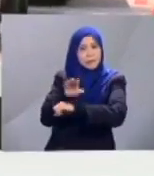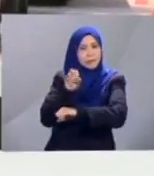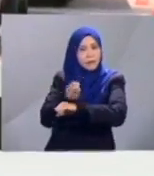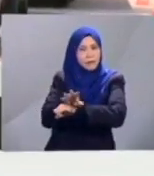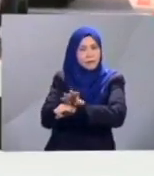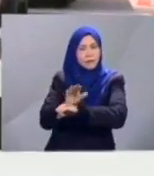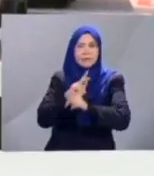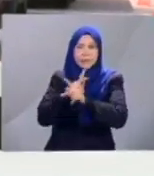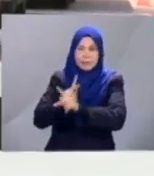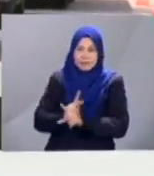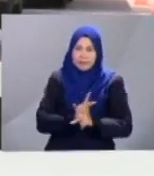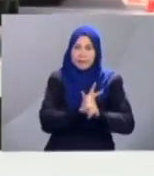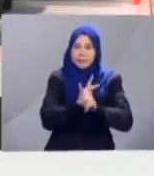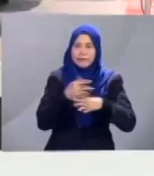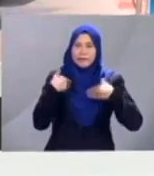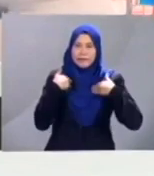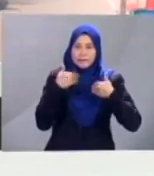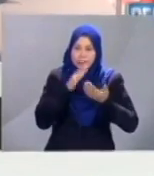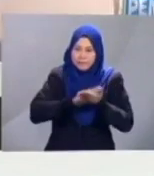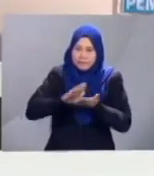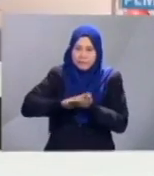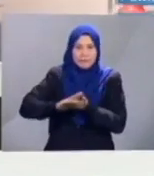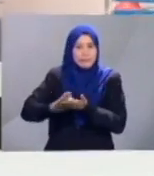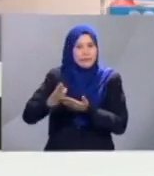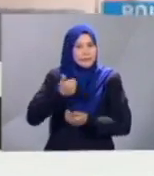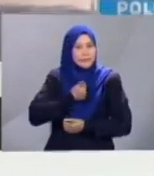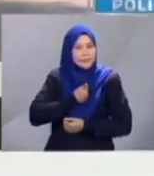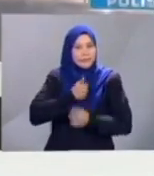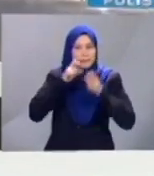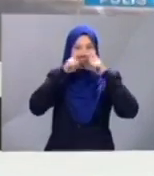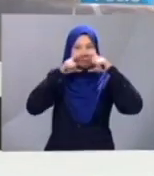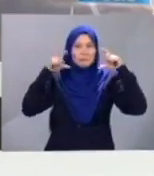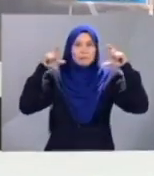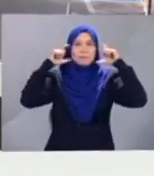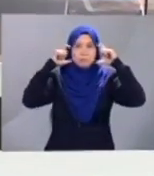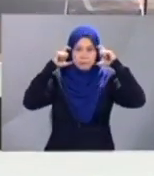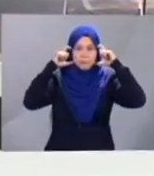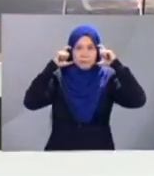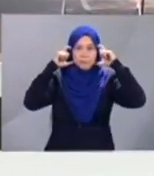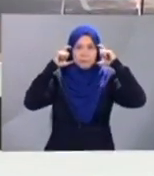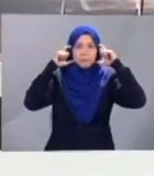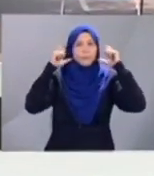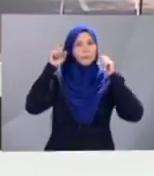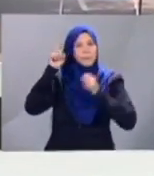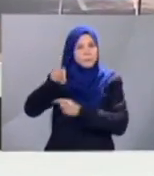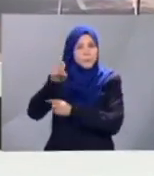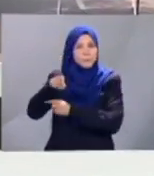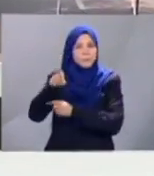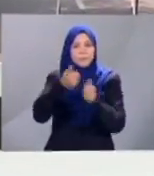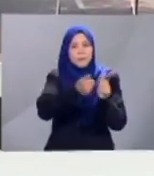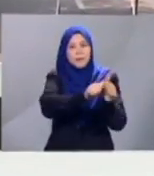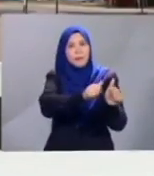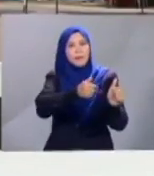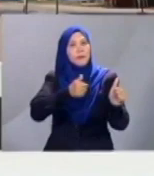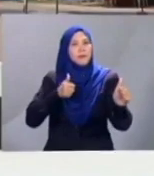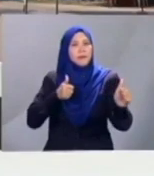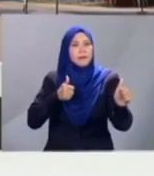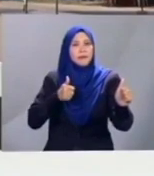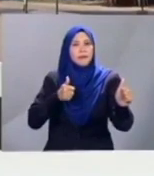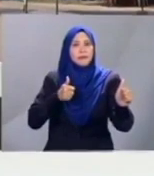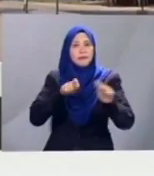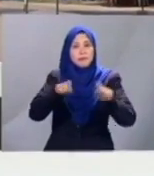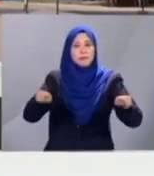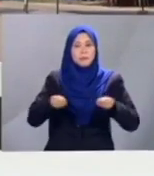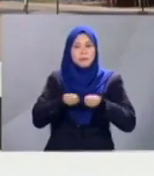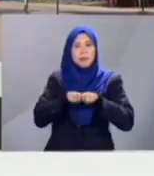diri. Pakai pelitup muka apabila berada di tempat awam dan elakkan tempat